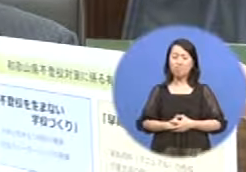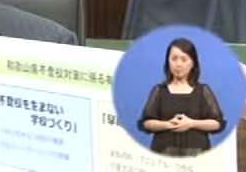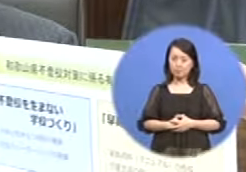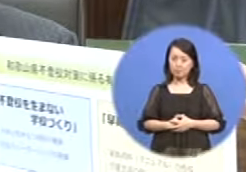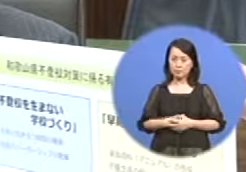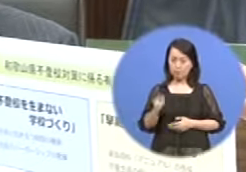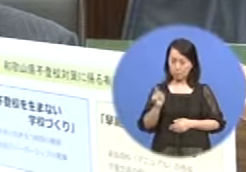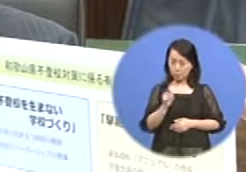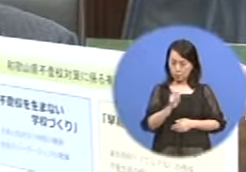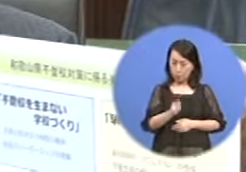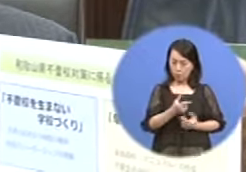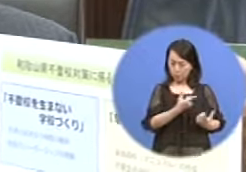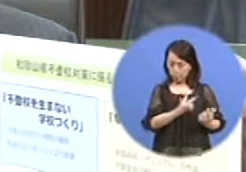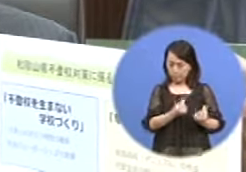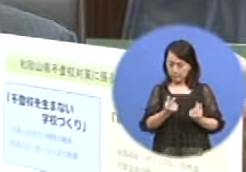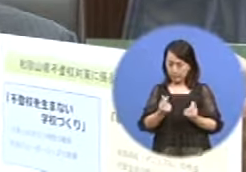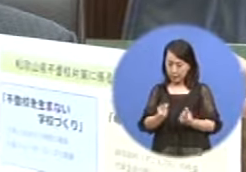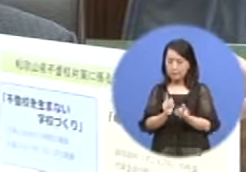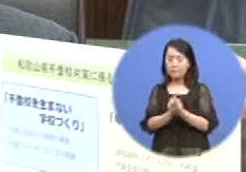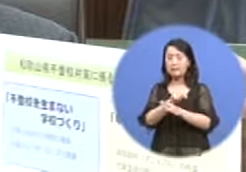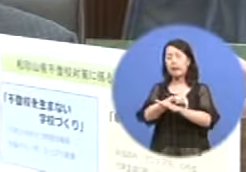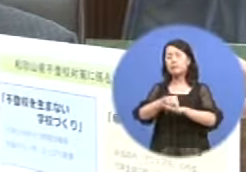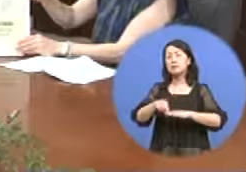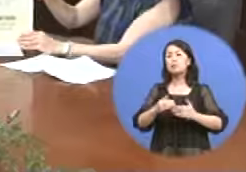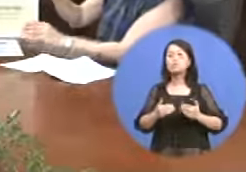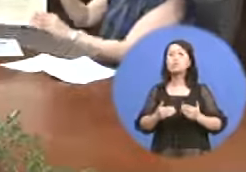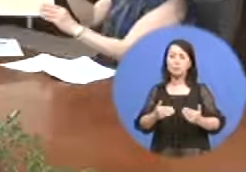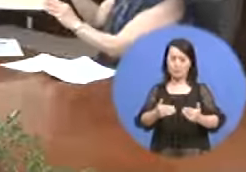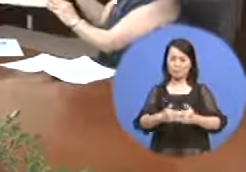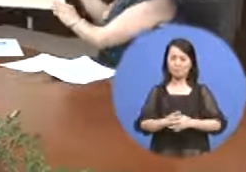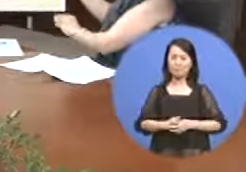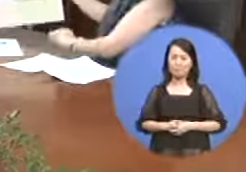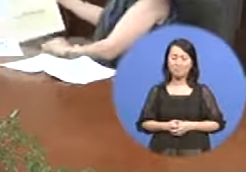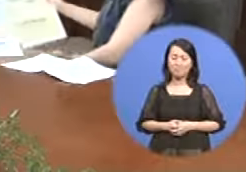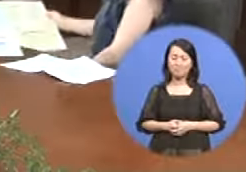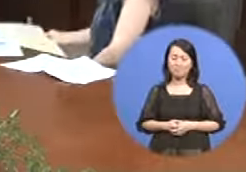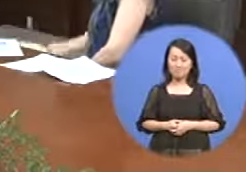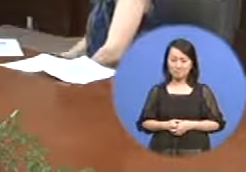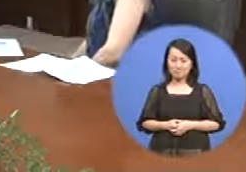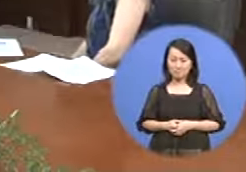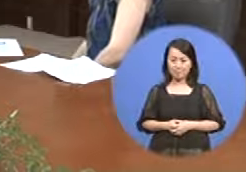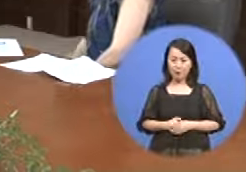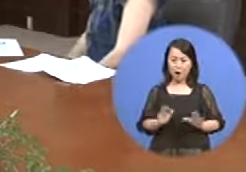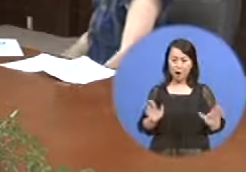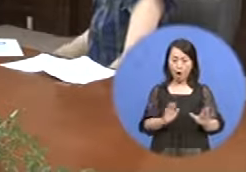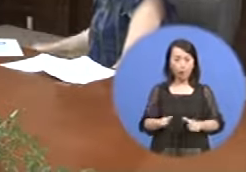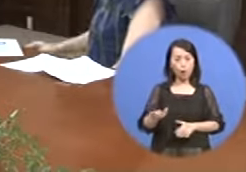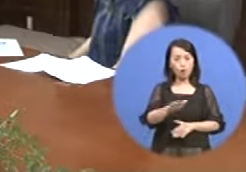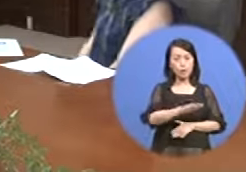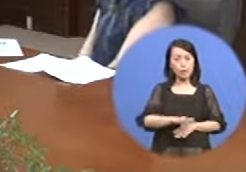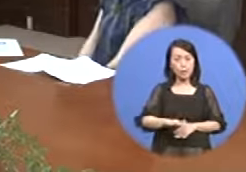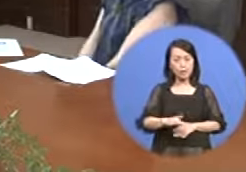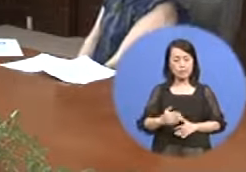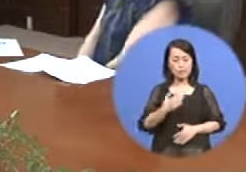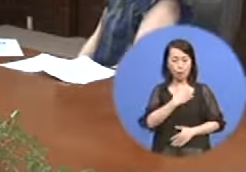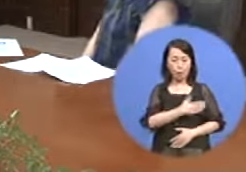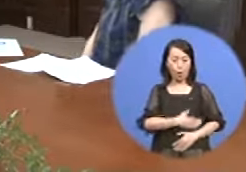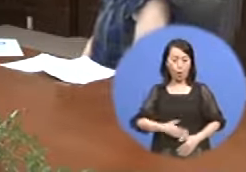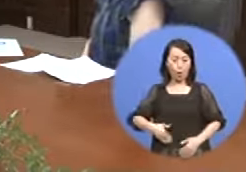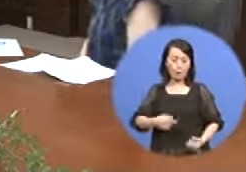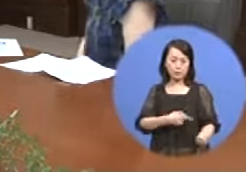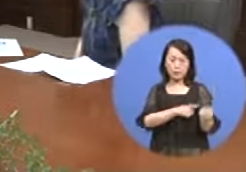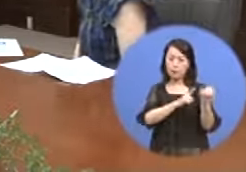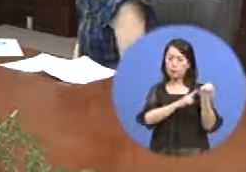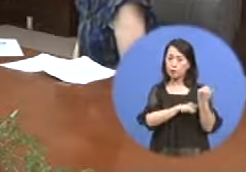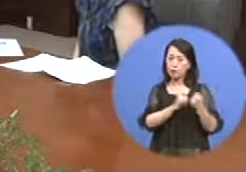れは徹底的にあの対策をやっていきます、 はい、さあそして子どもたちの体力についてなんですが、はい、こちら